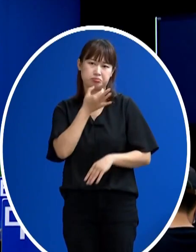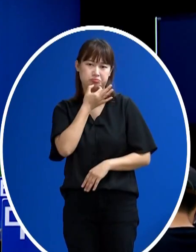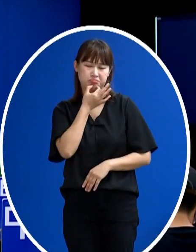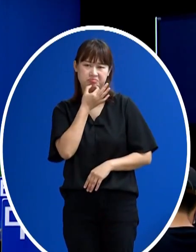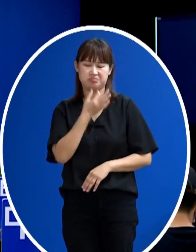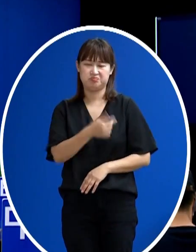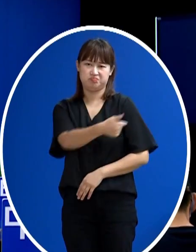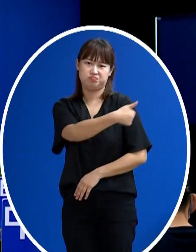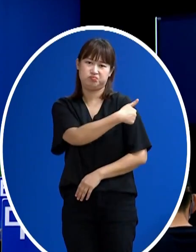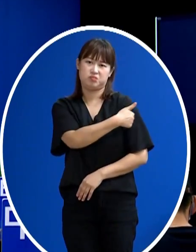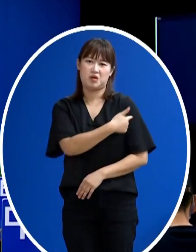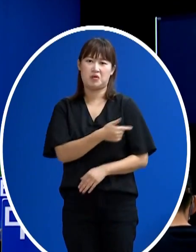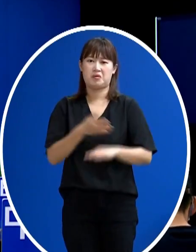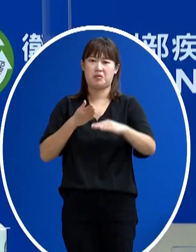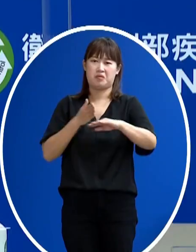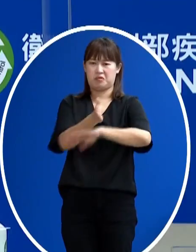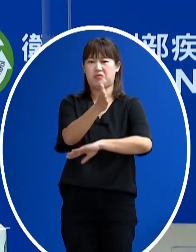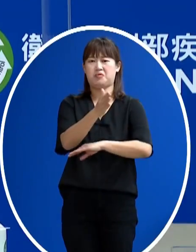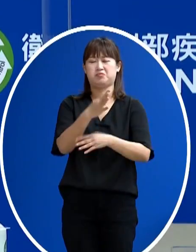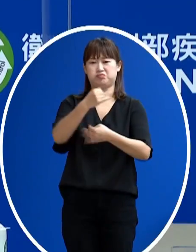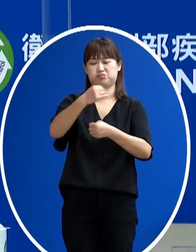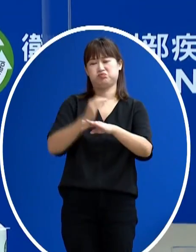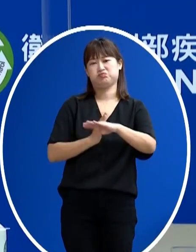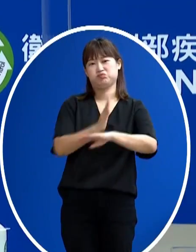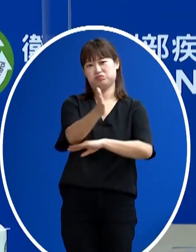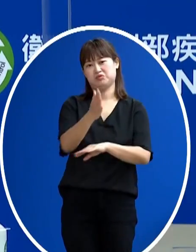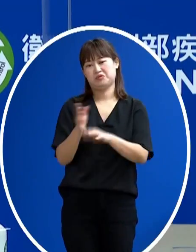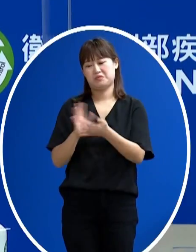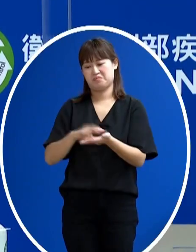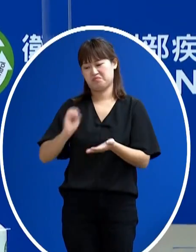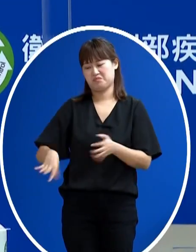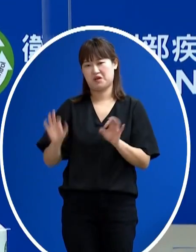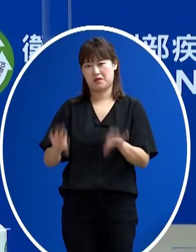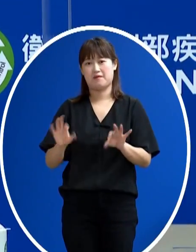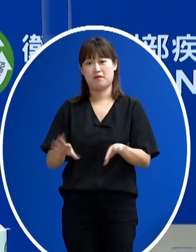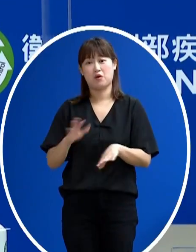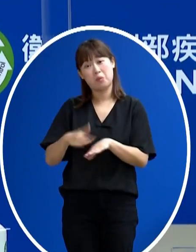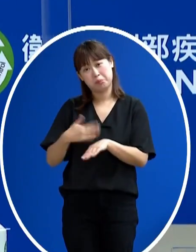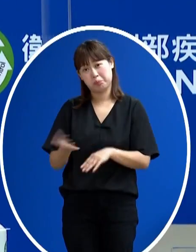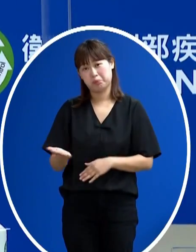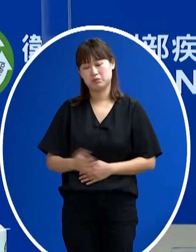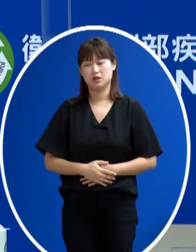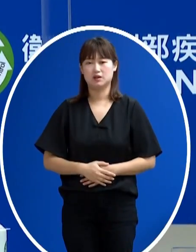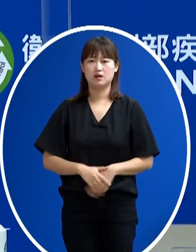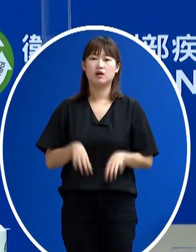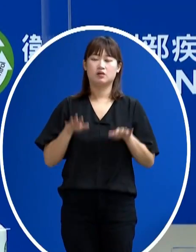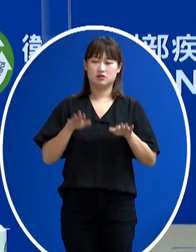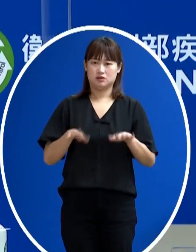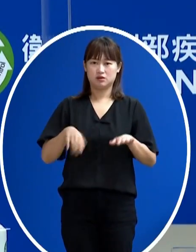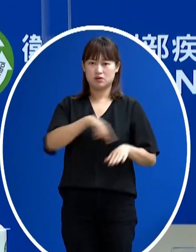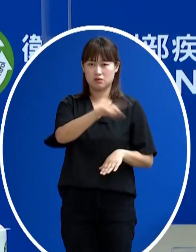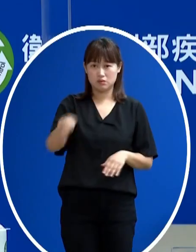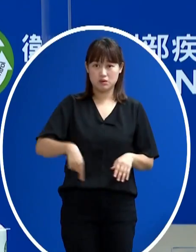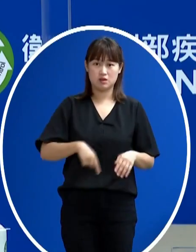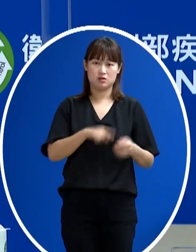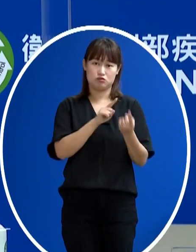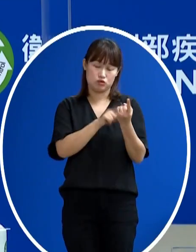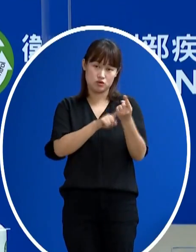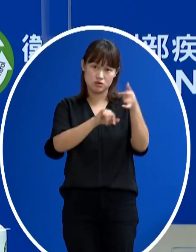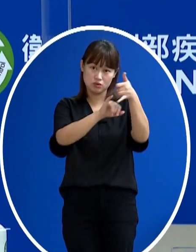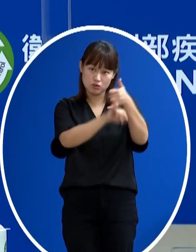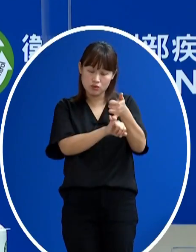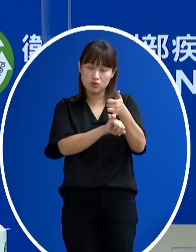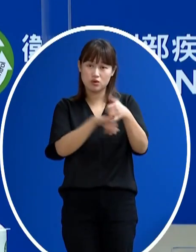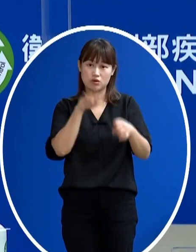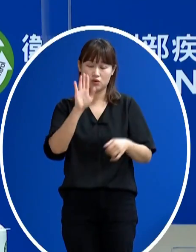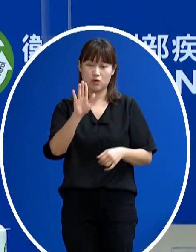报废的情况呢？谢谢。 目前就是我们试着就是除了预约平台的